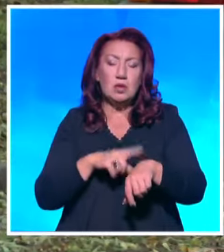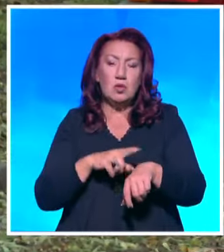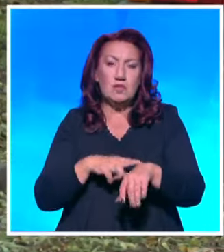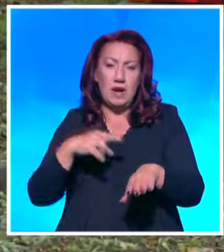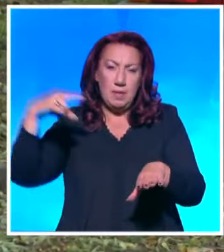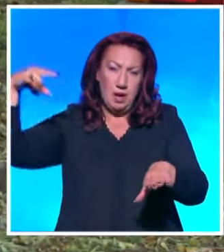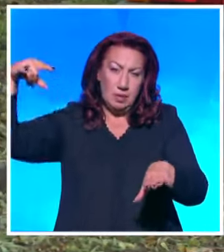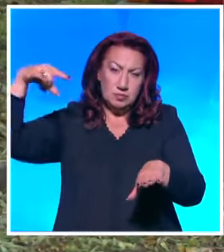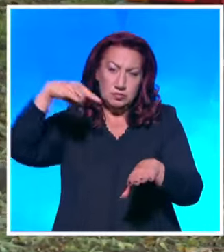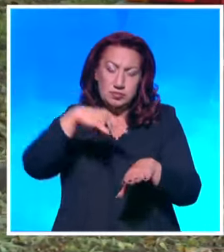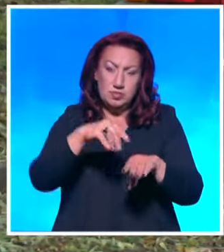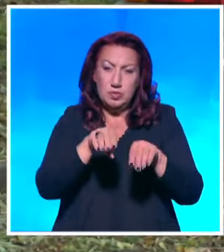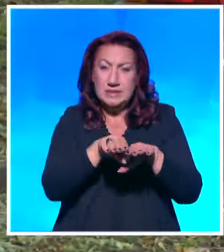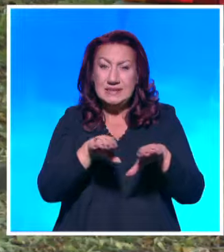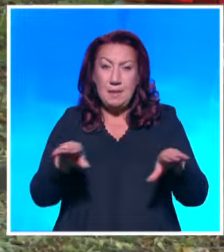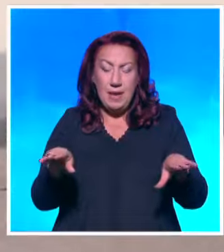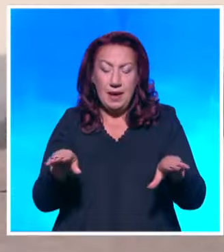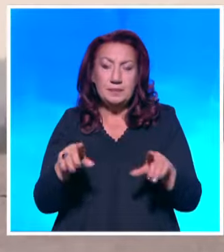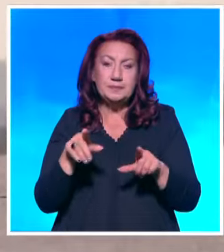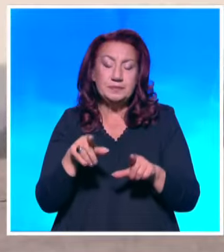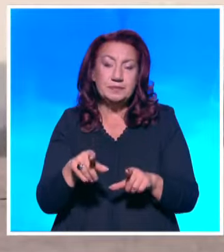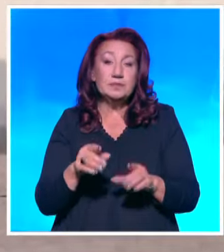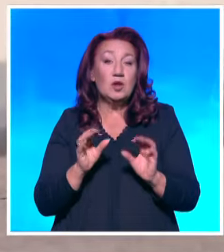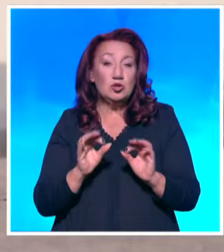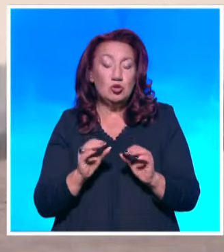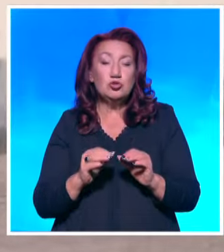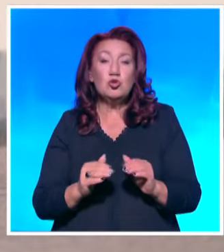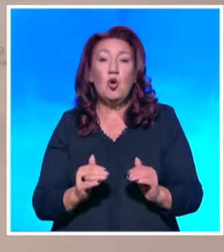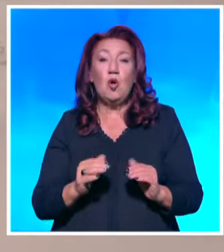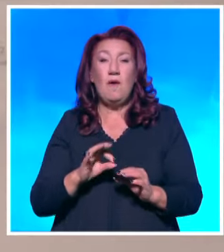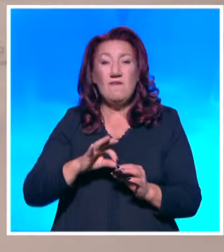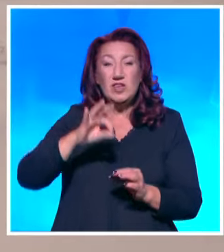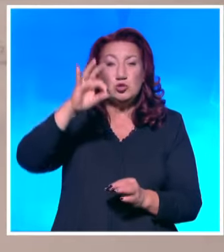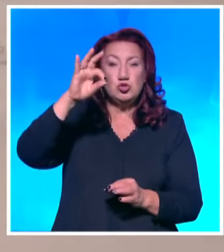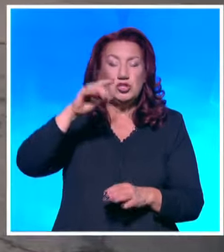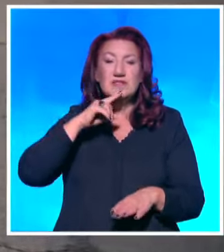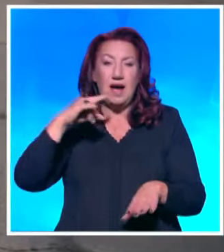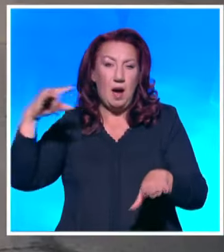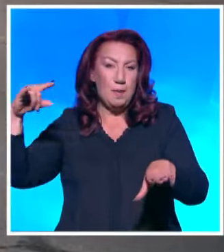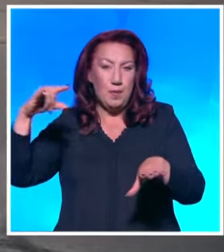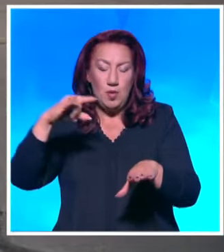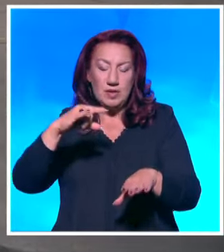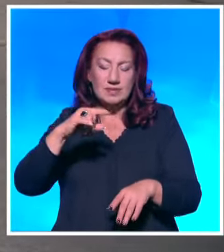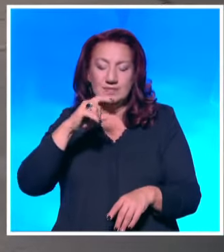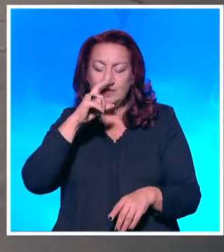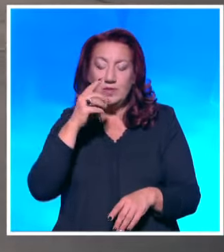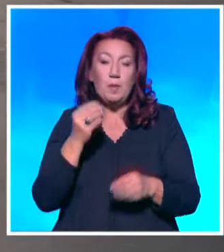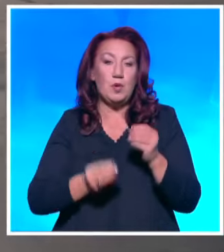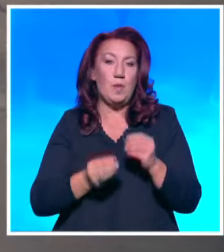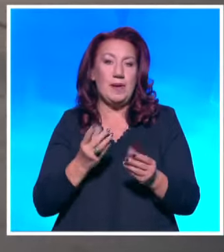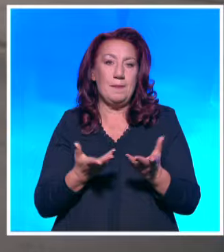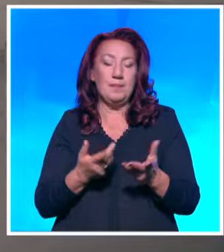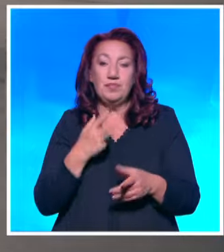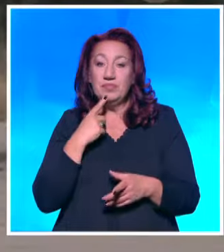Според авиационния журналист Димитър Ставрев обаче, именно височината на полета се оказва ключова за фаталната развръзка. По думите му,